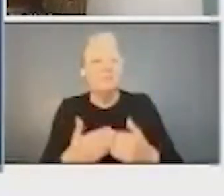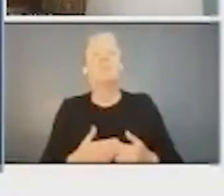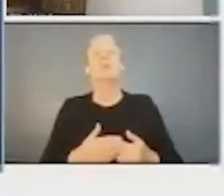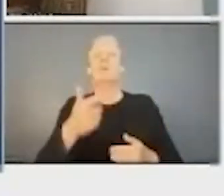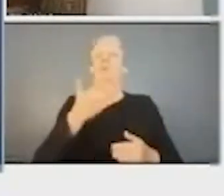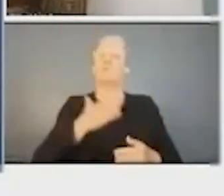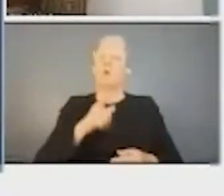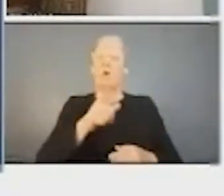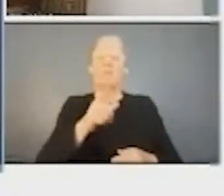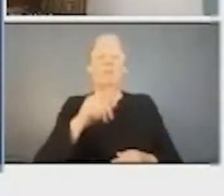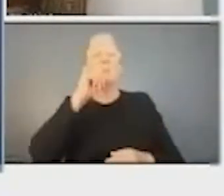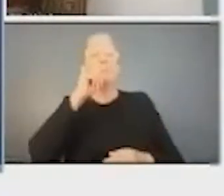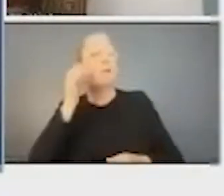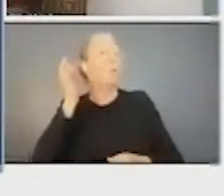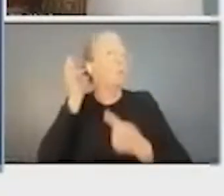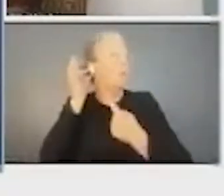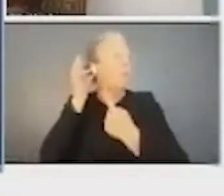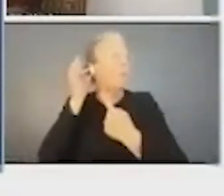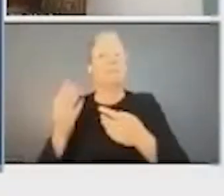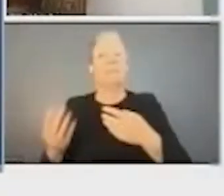الشرط المسبق لهذه الأجندة